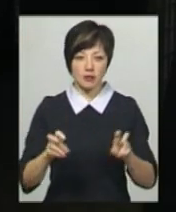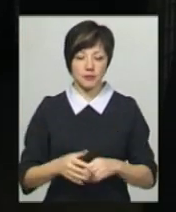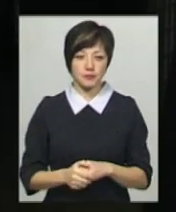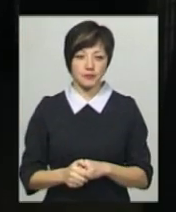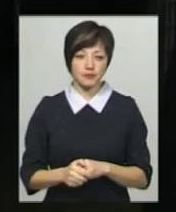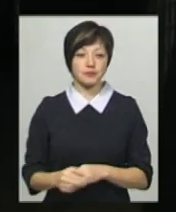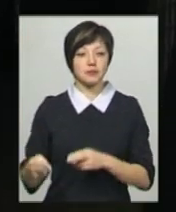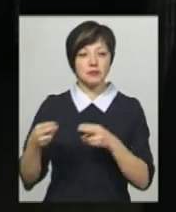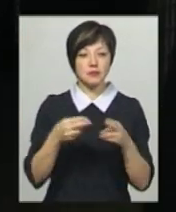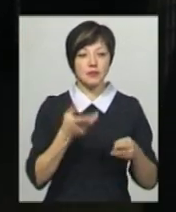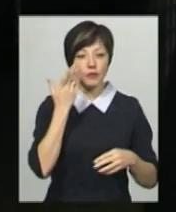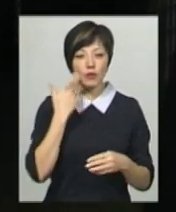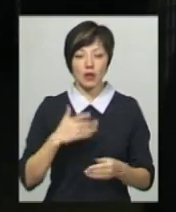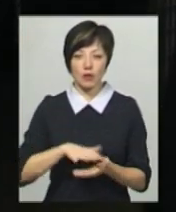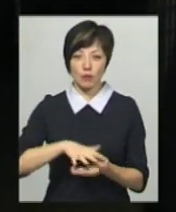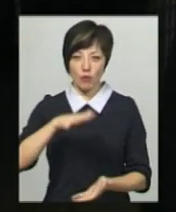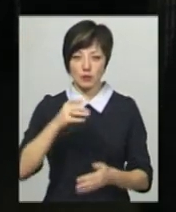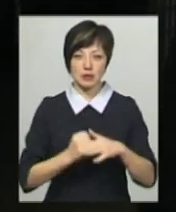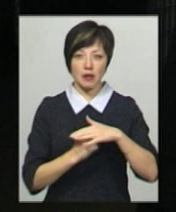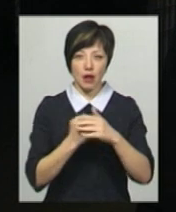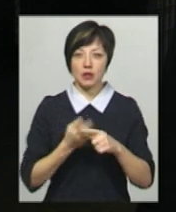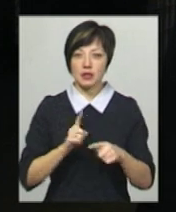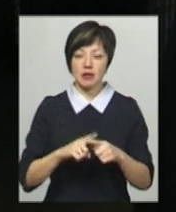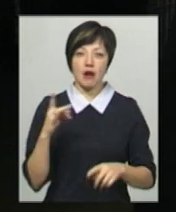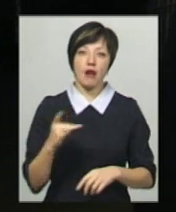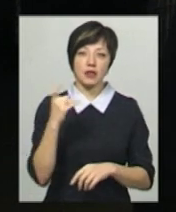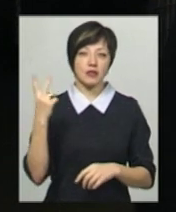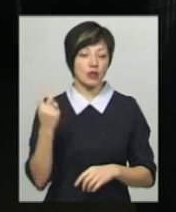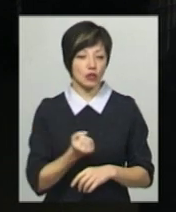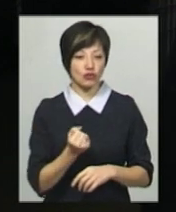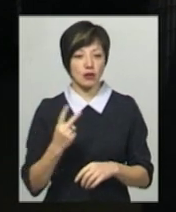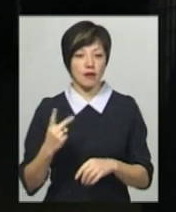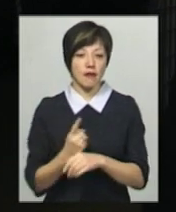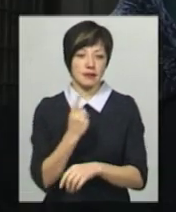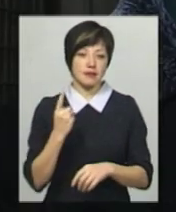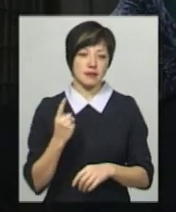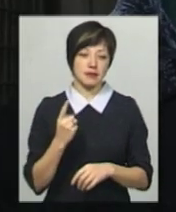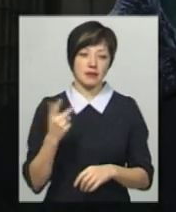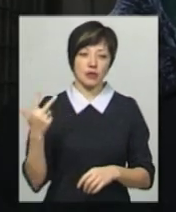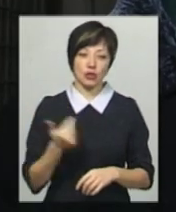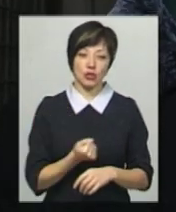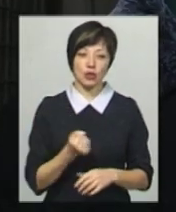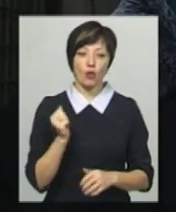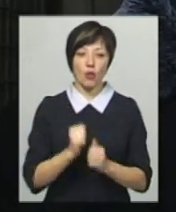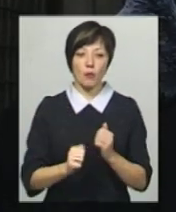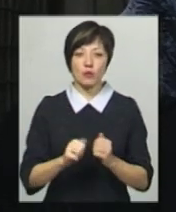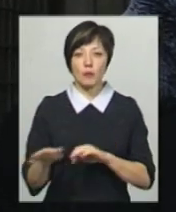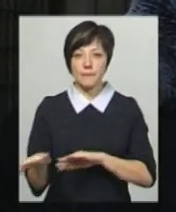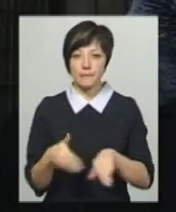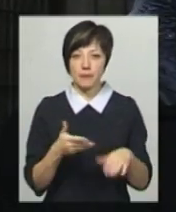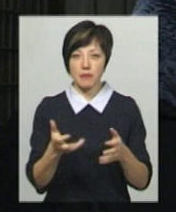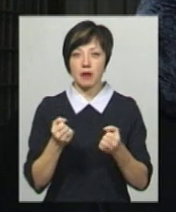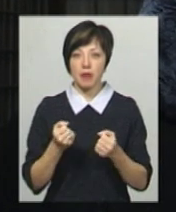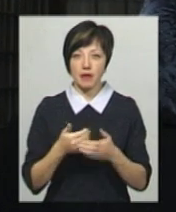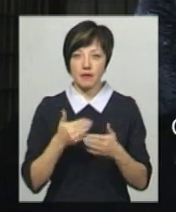по мірі наповнення складу, ну, як правило, це раз в два тижні, раз в три неділі. Після кожного приймання